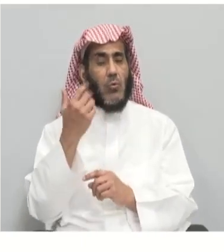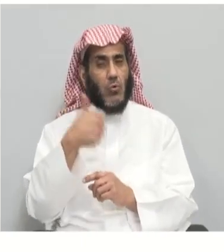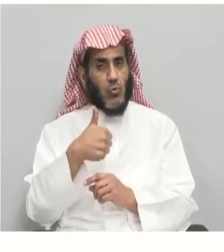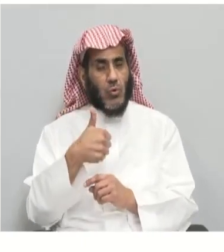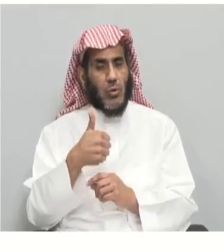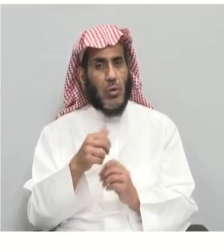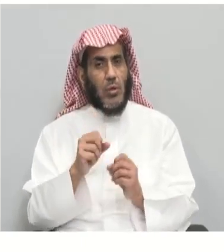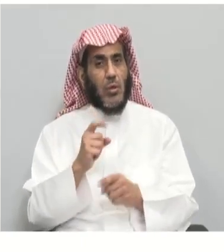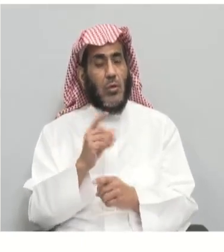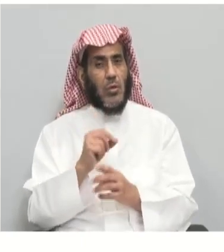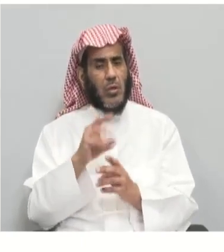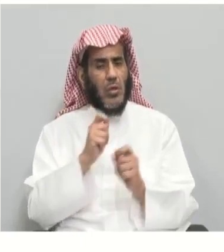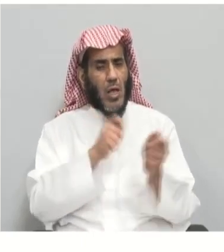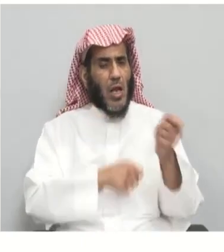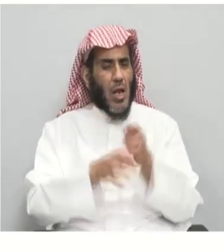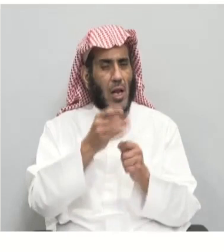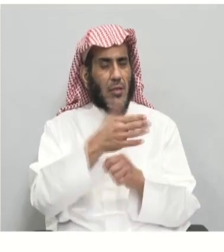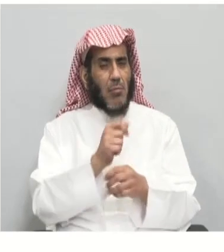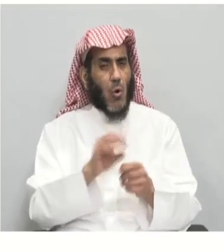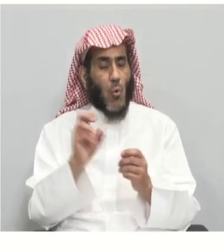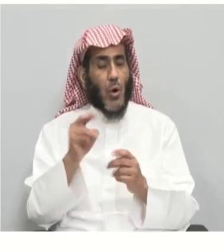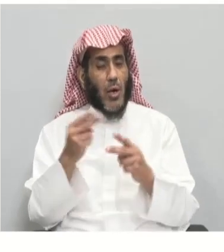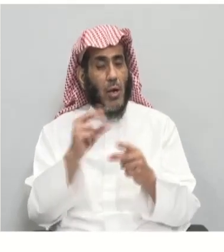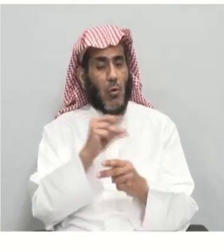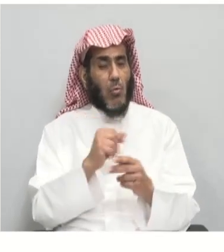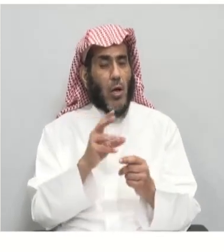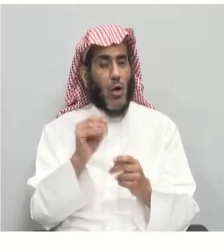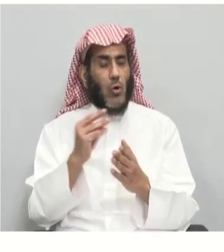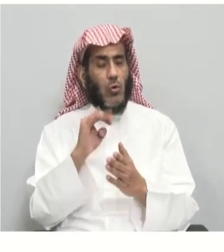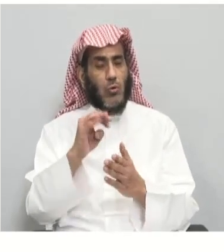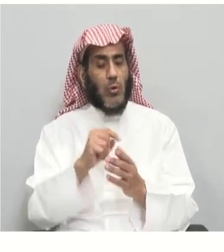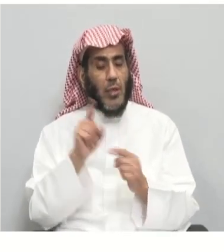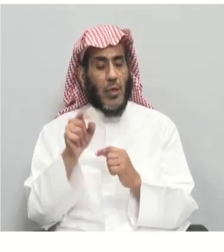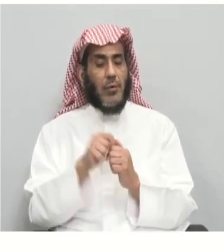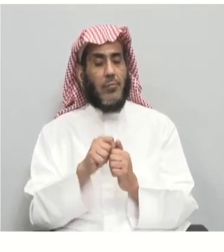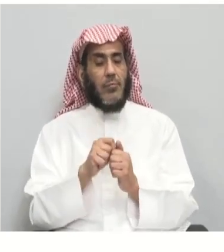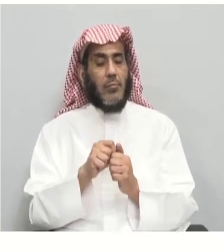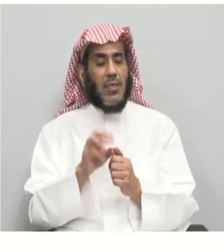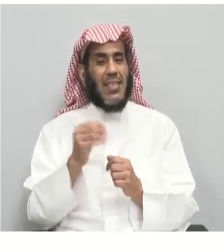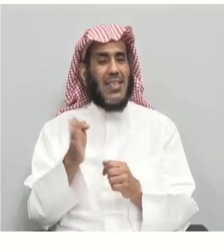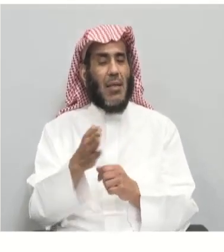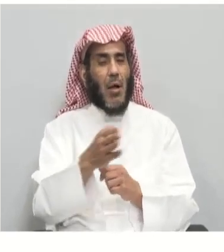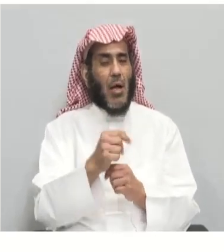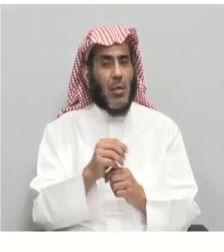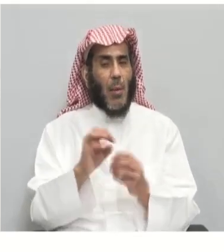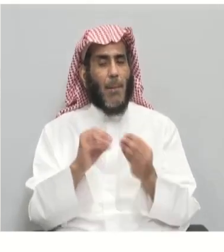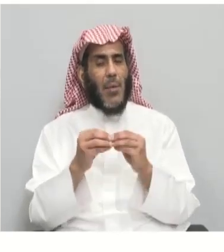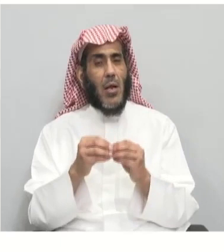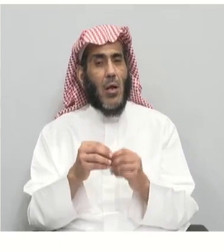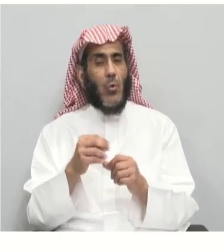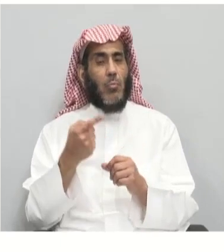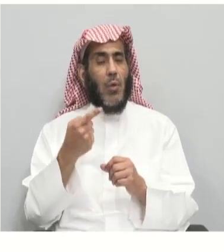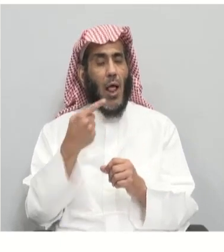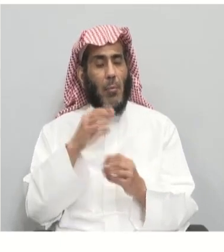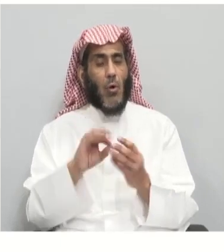استاذ الاسماك وكون الكلمات ثم اكتب الجمل لدينا سمكات باللون الاحمر